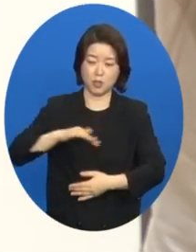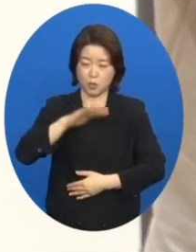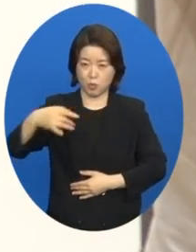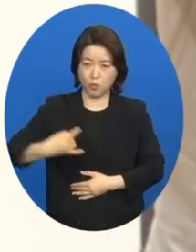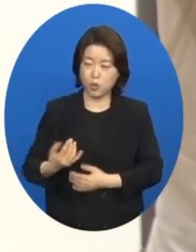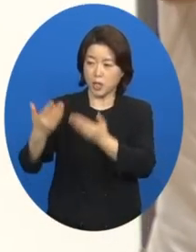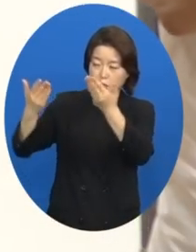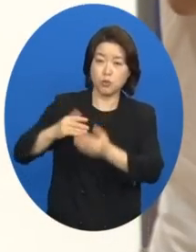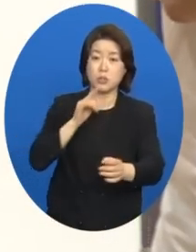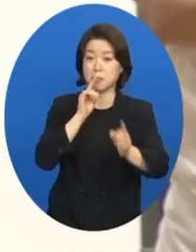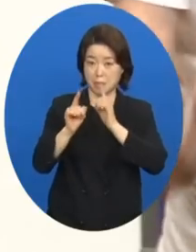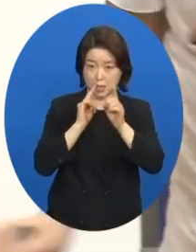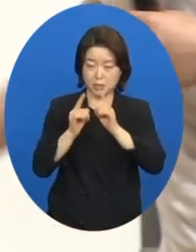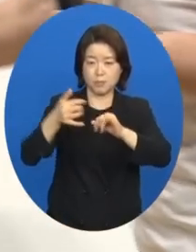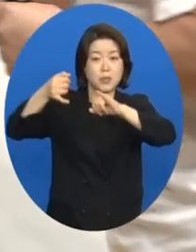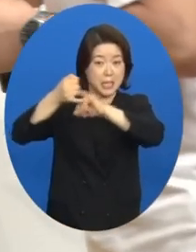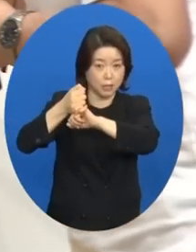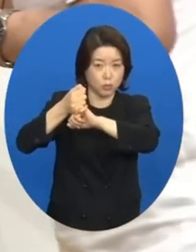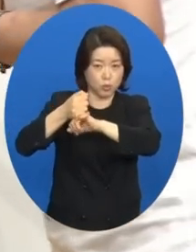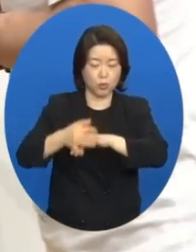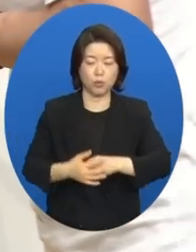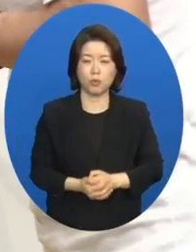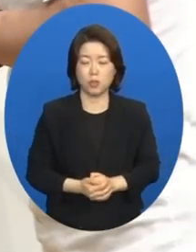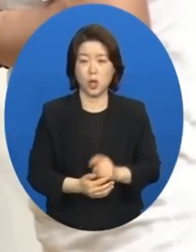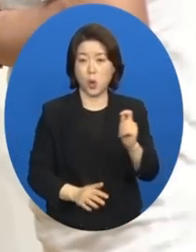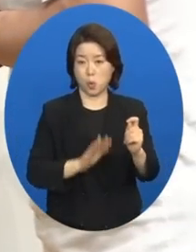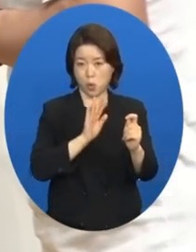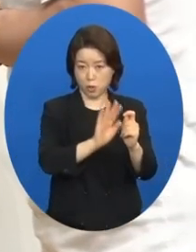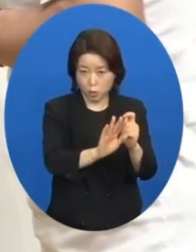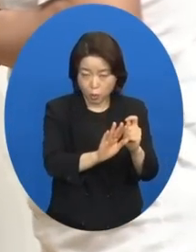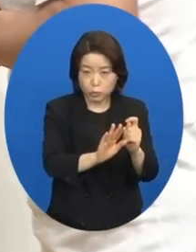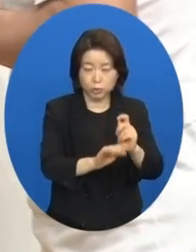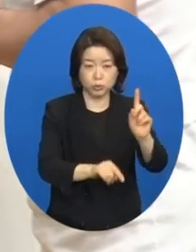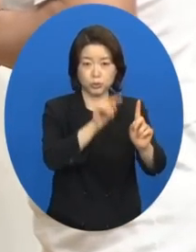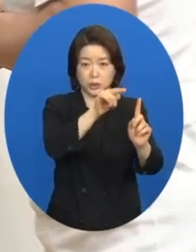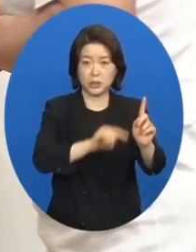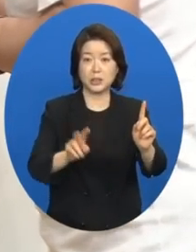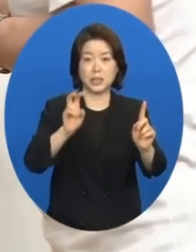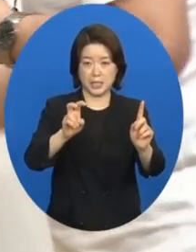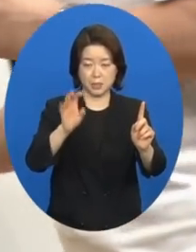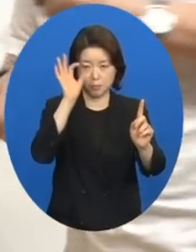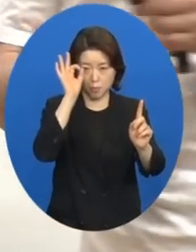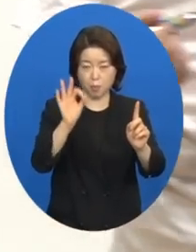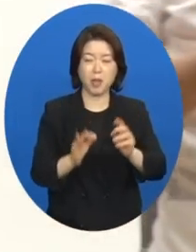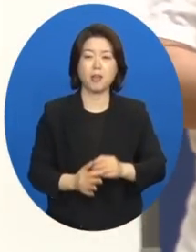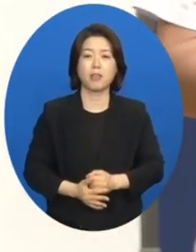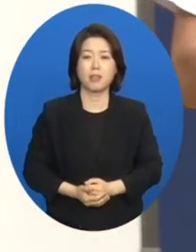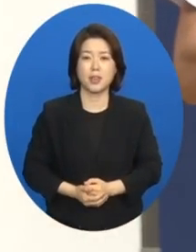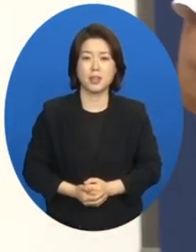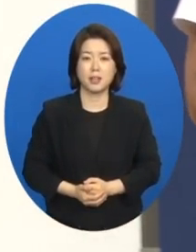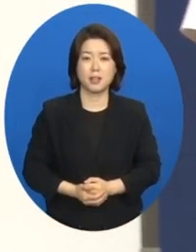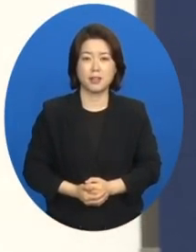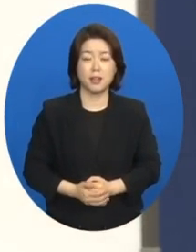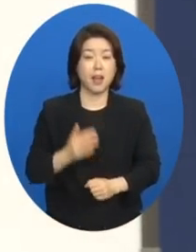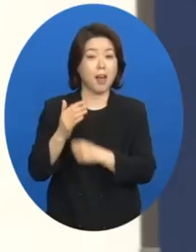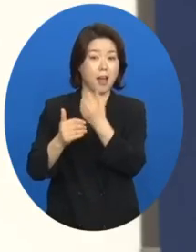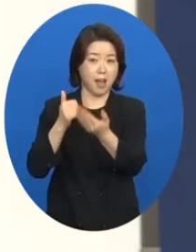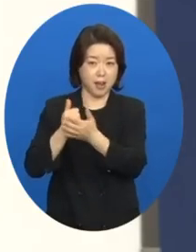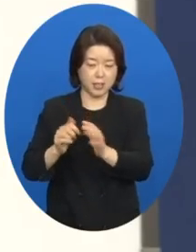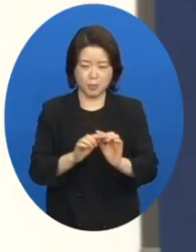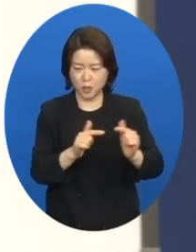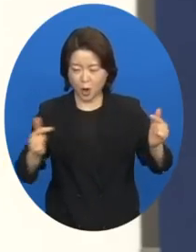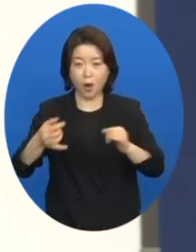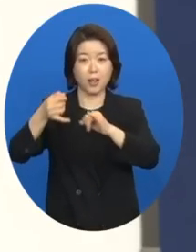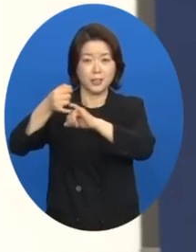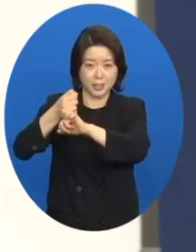주신 말씀이잖아요. 약속. 고린도 후서 1장 20절에 보면 하나님의 모든